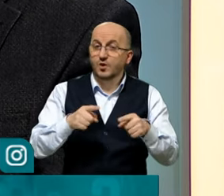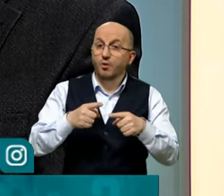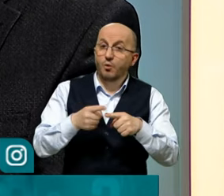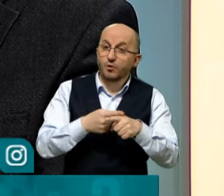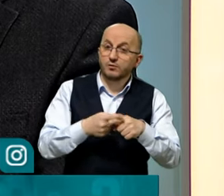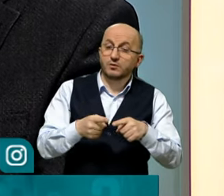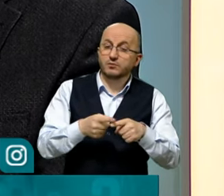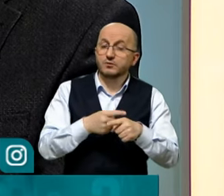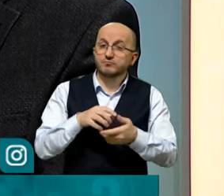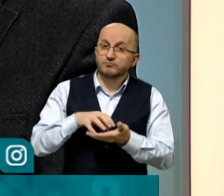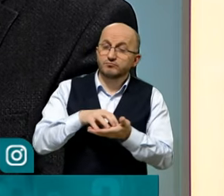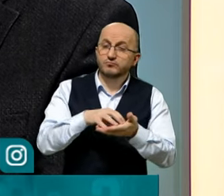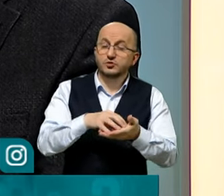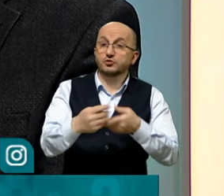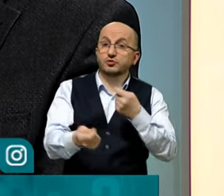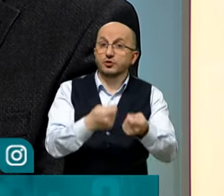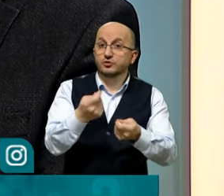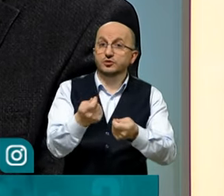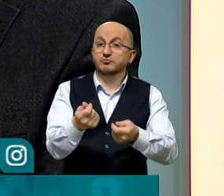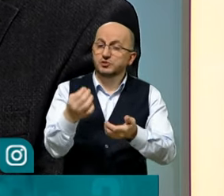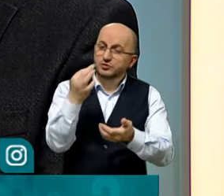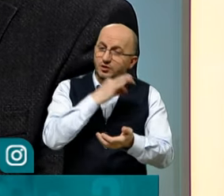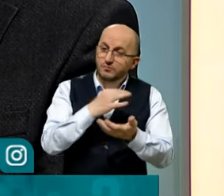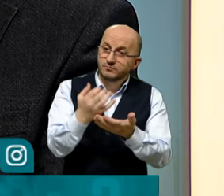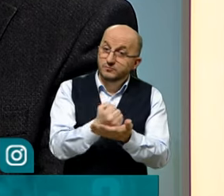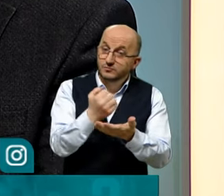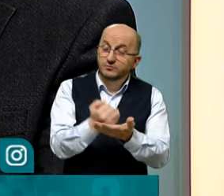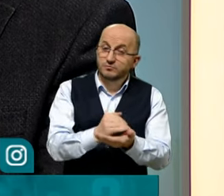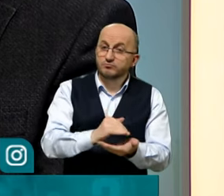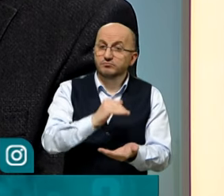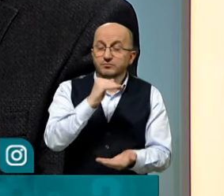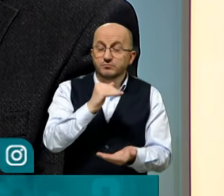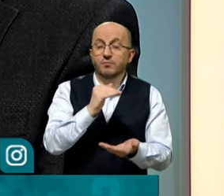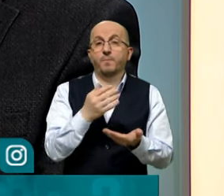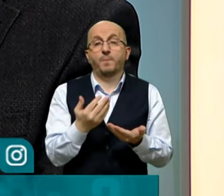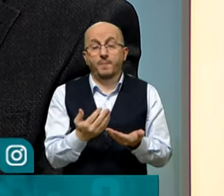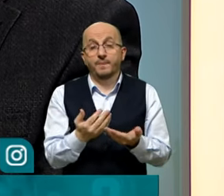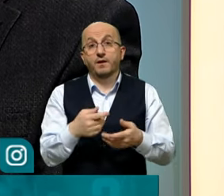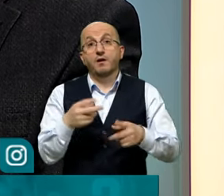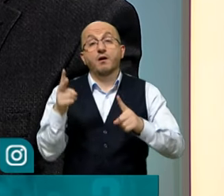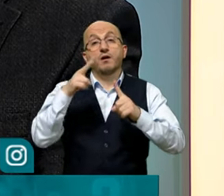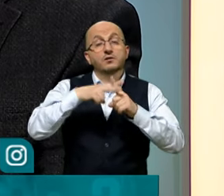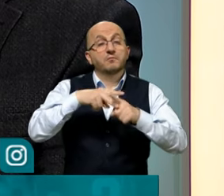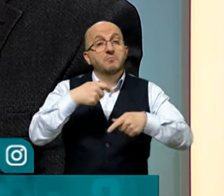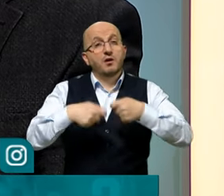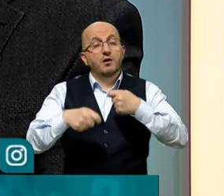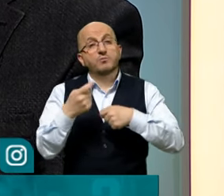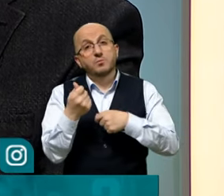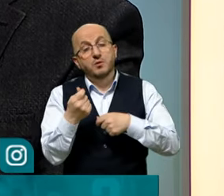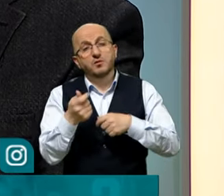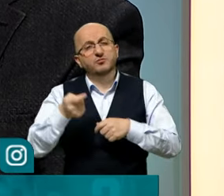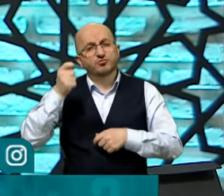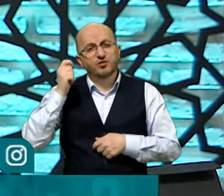ortaklıklarında ne mal andırıyor larsa ya da katılım bankaları bu paraları murabaha dediğimiz